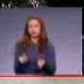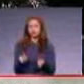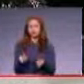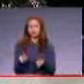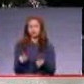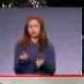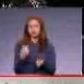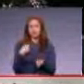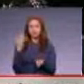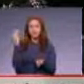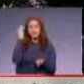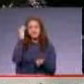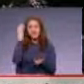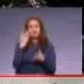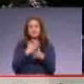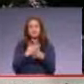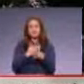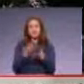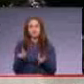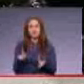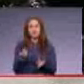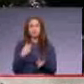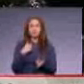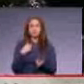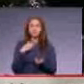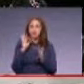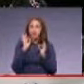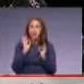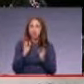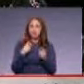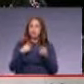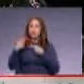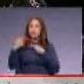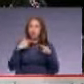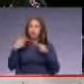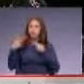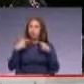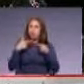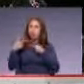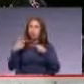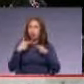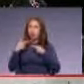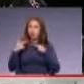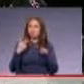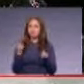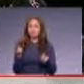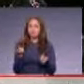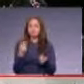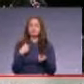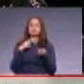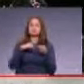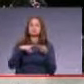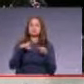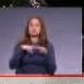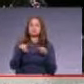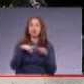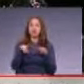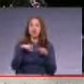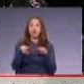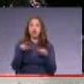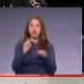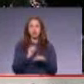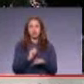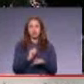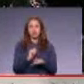فبدت اسعى عشان المسائل دي تفهمها صح. بدت اسعى تمام. لما حتى